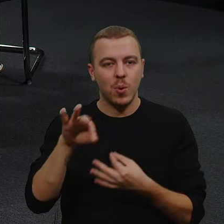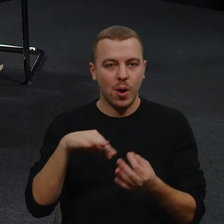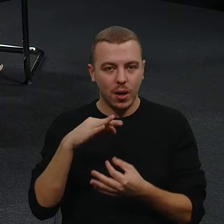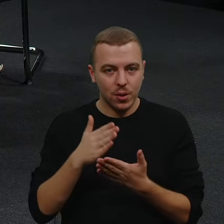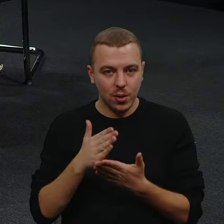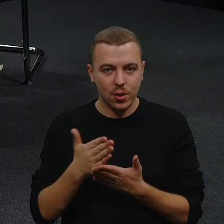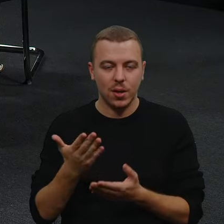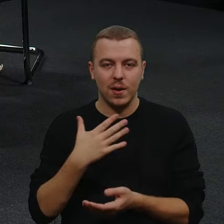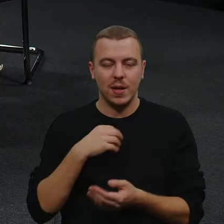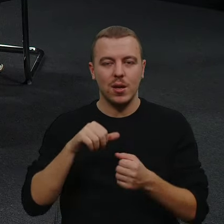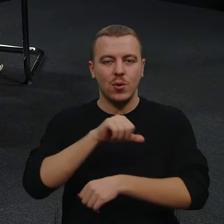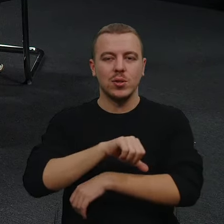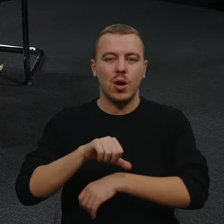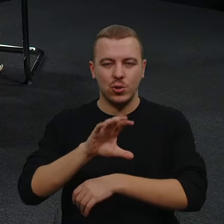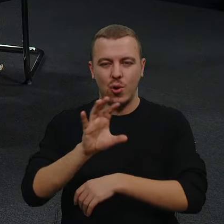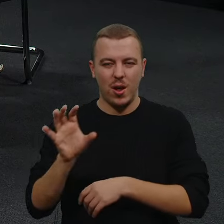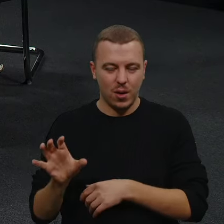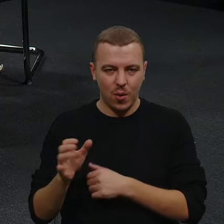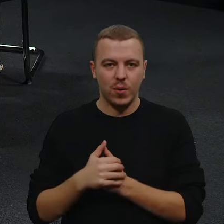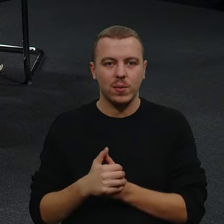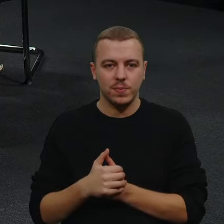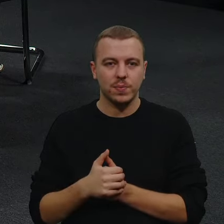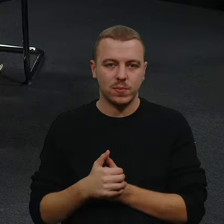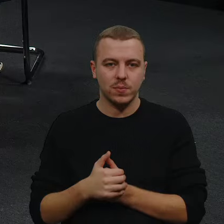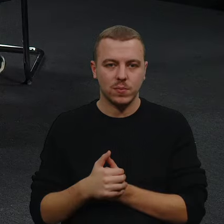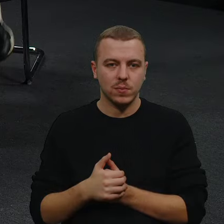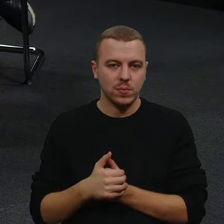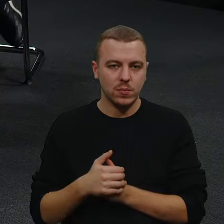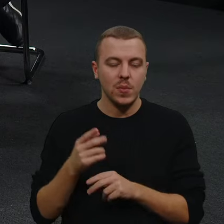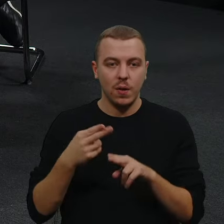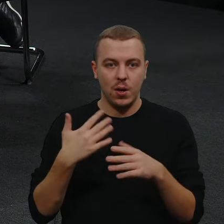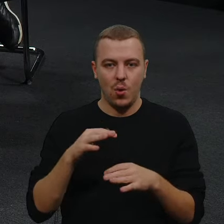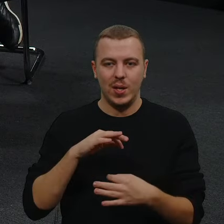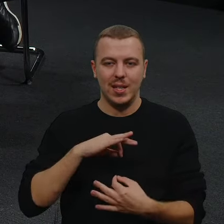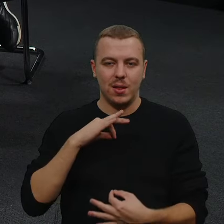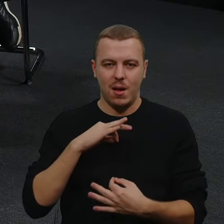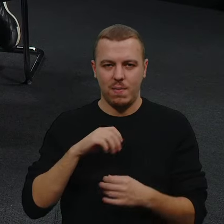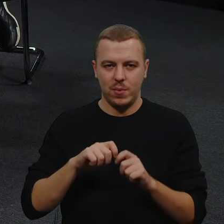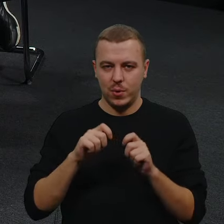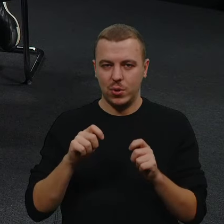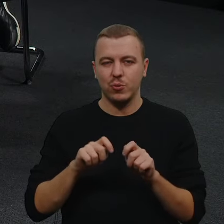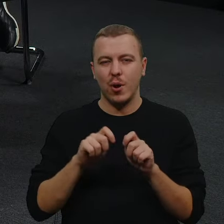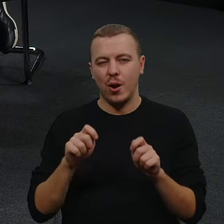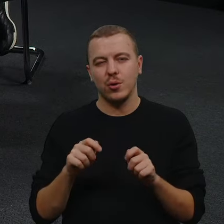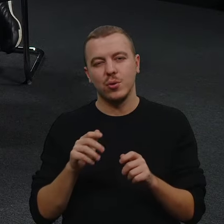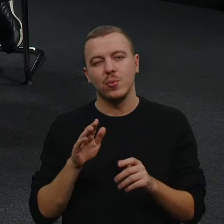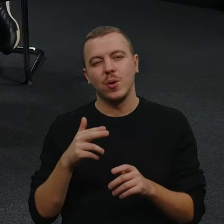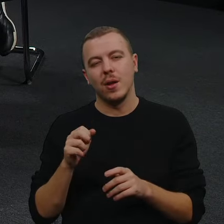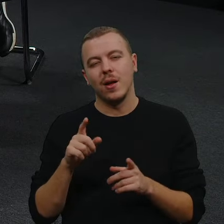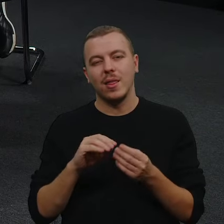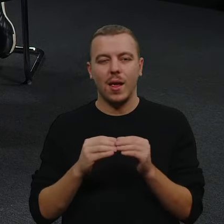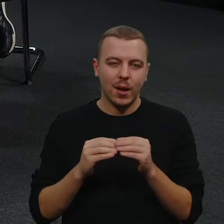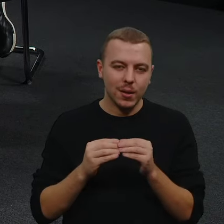reiškia Vilniaus krašto regionui ir tada jau prasideda tam tikra įtampa. Iš pradžių dar tai būna, kaip sakyti,